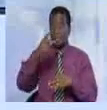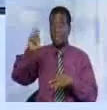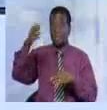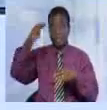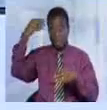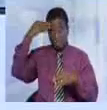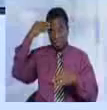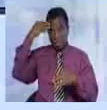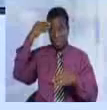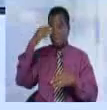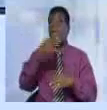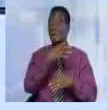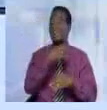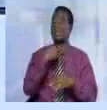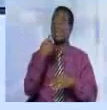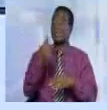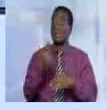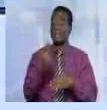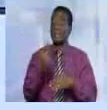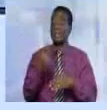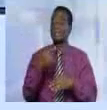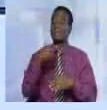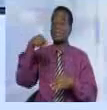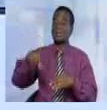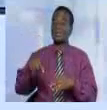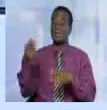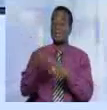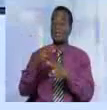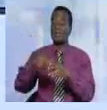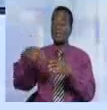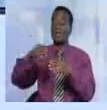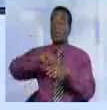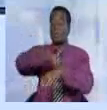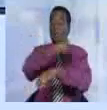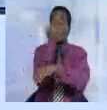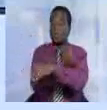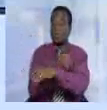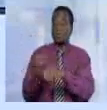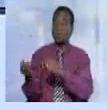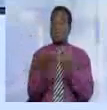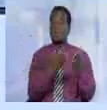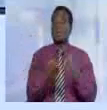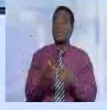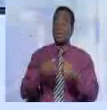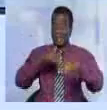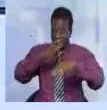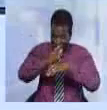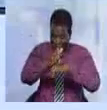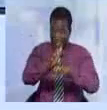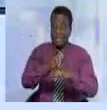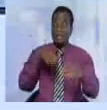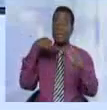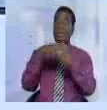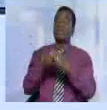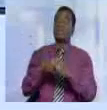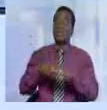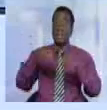ministre turc. M. Erdogan avait dénoncé les nouvelles autorités égyptiennes de mener une répression à l'encontre des